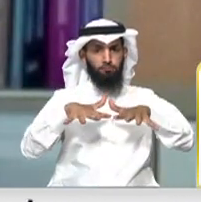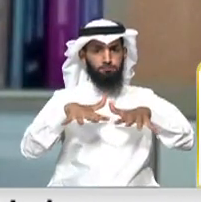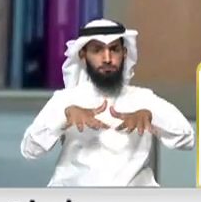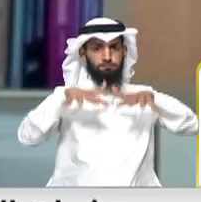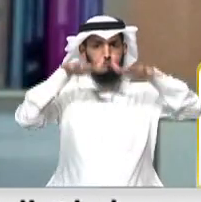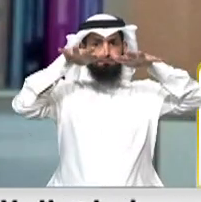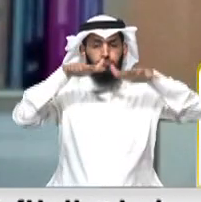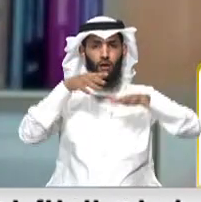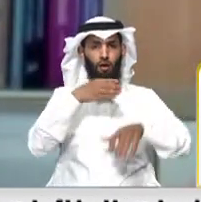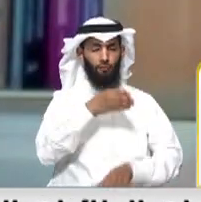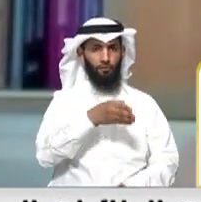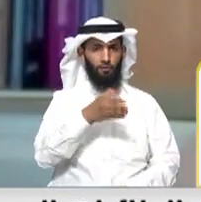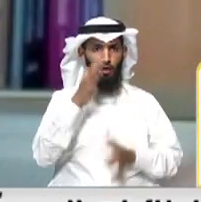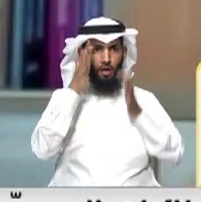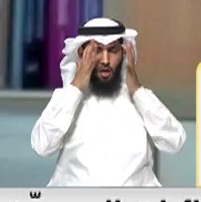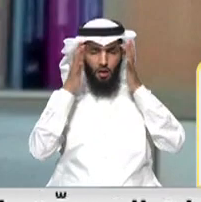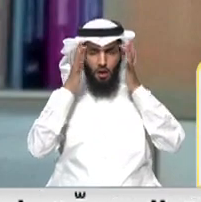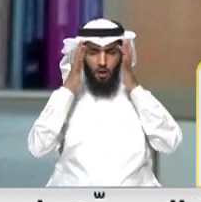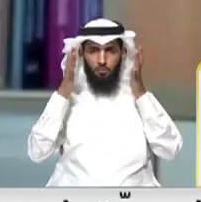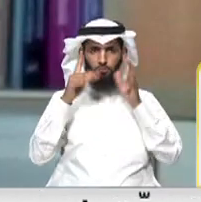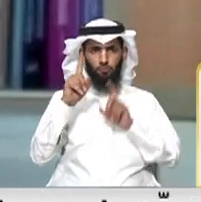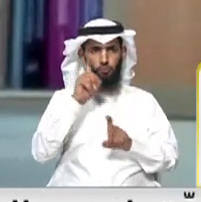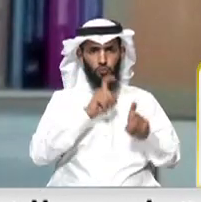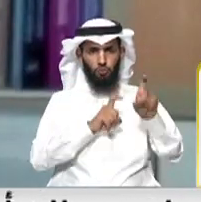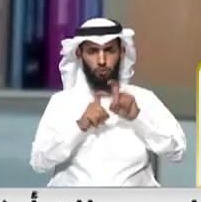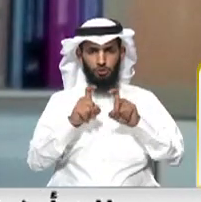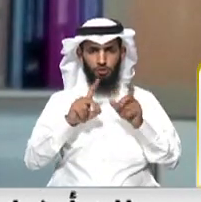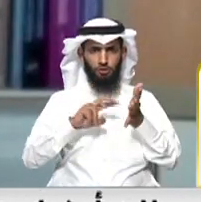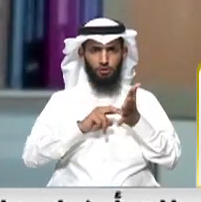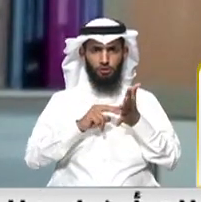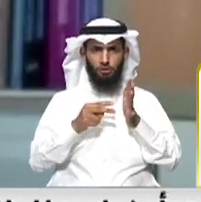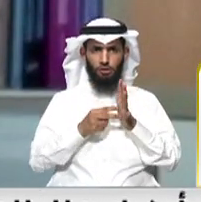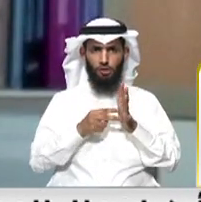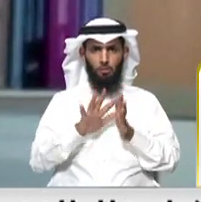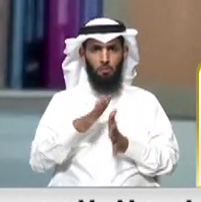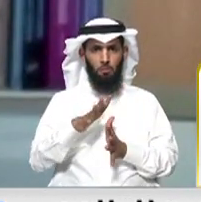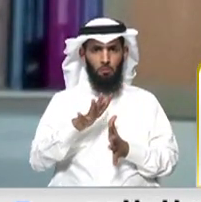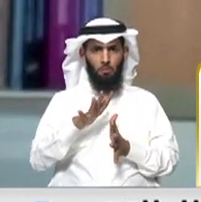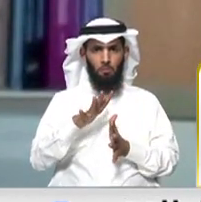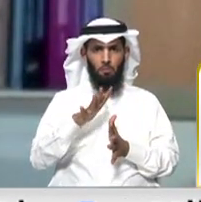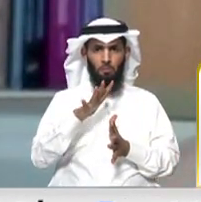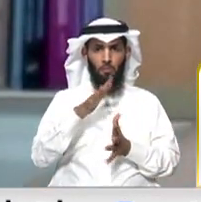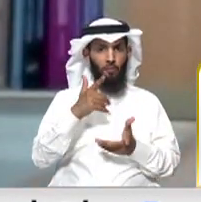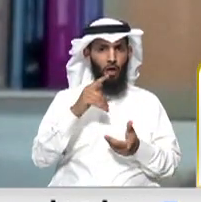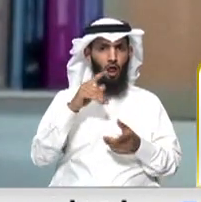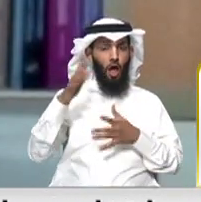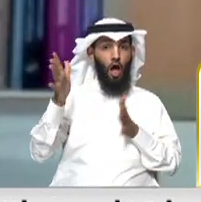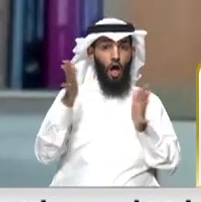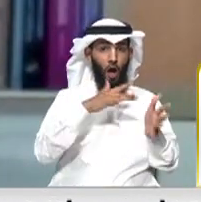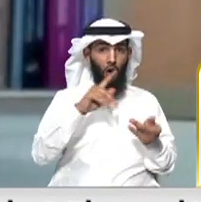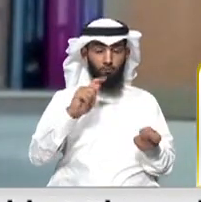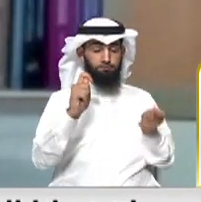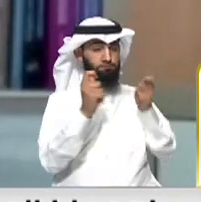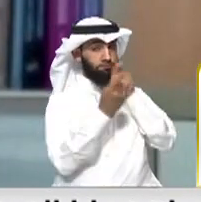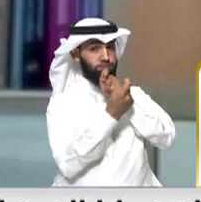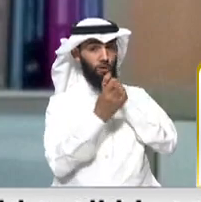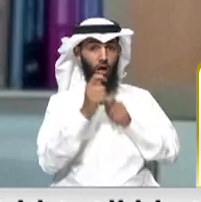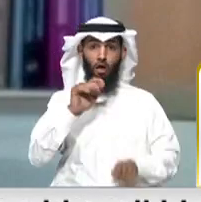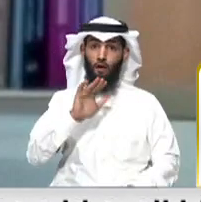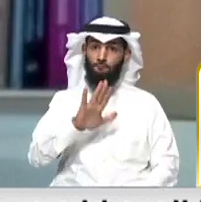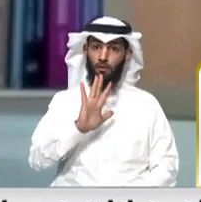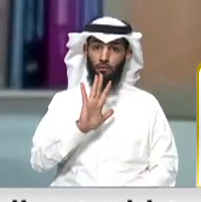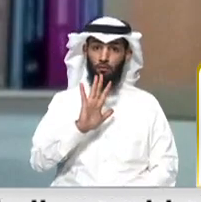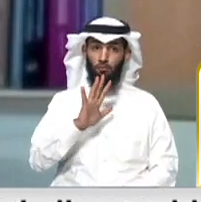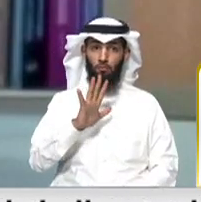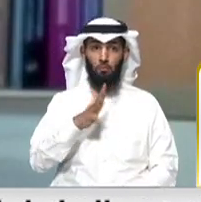العديد من العلماء طرحوا سؤالا عما اذا كان من الممكن ان يكون هناك تحول في النظام المناخي اعتقد اننا وصلنا الى نقطه